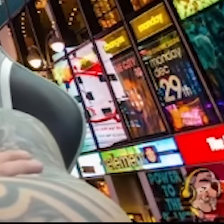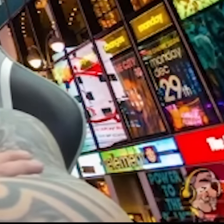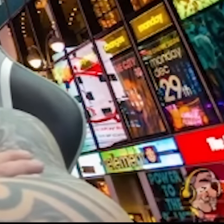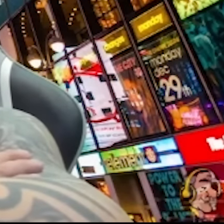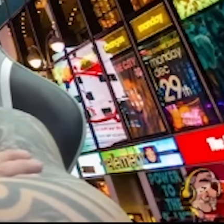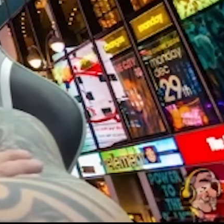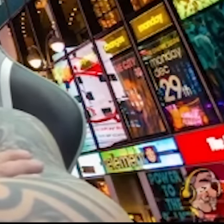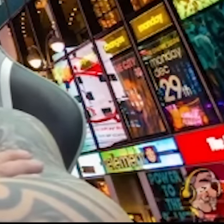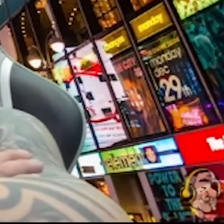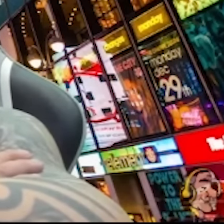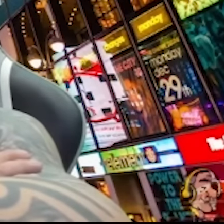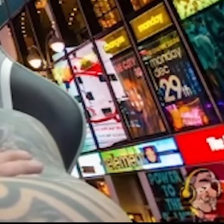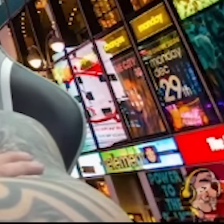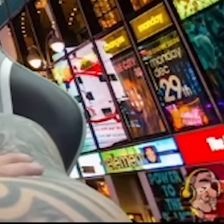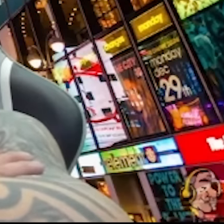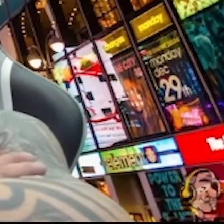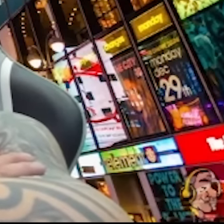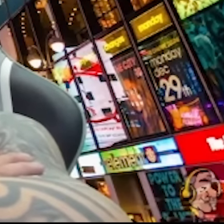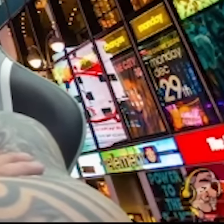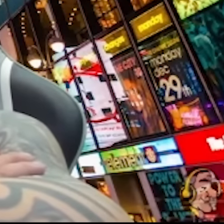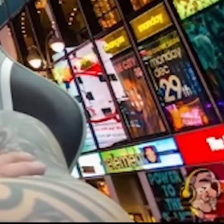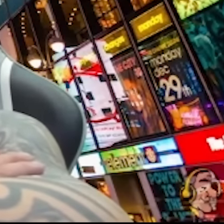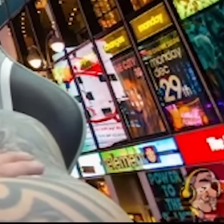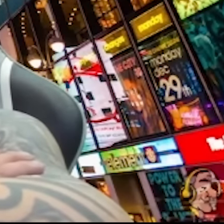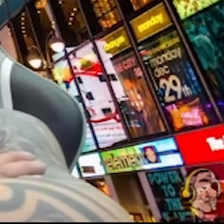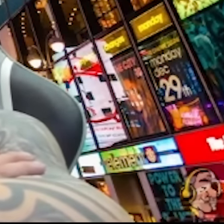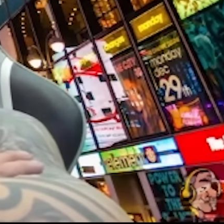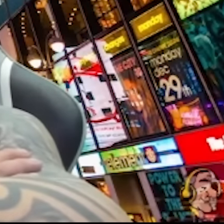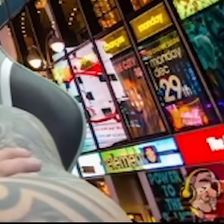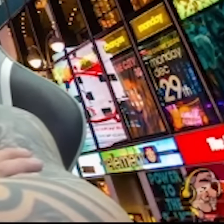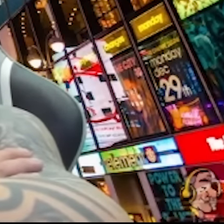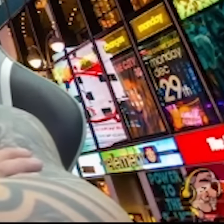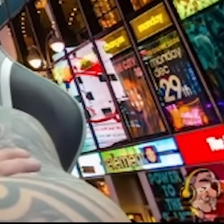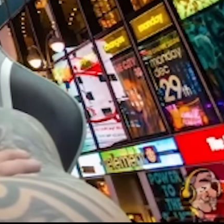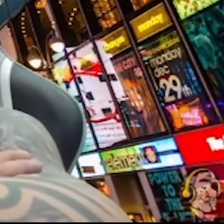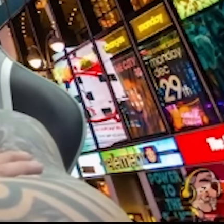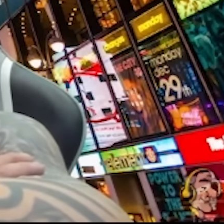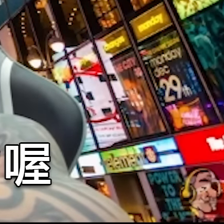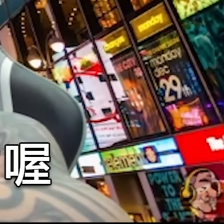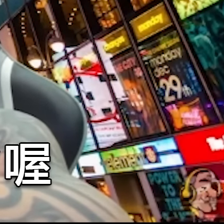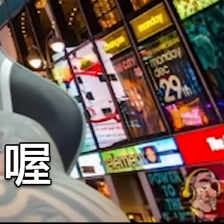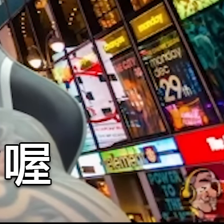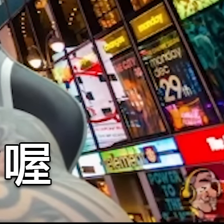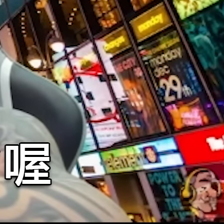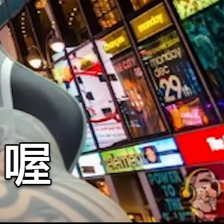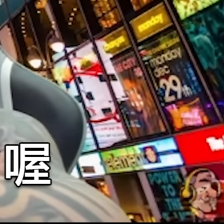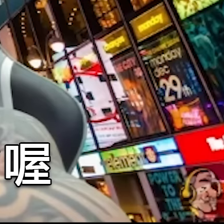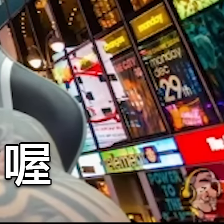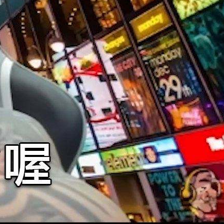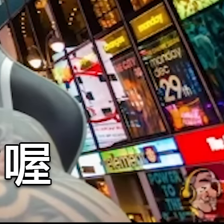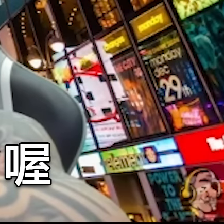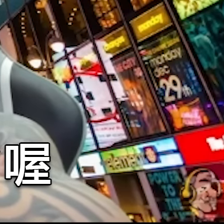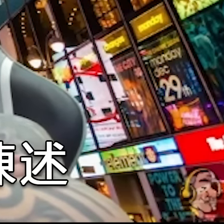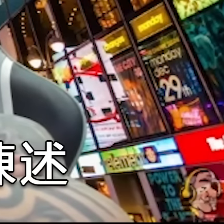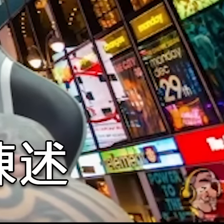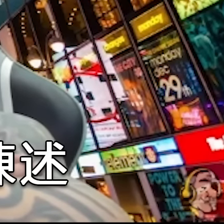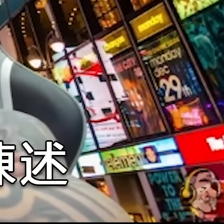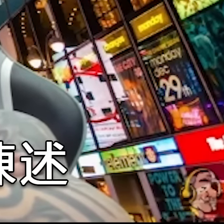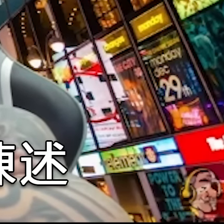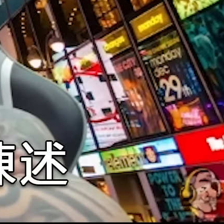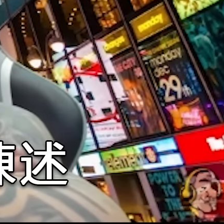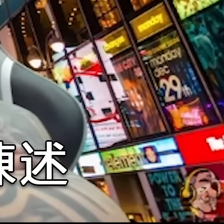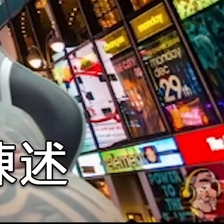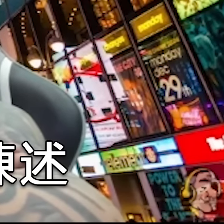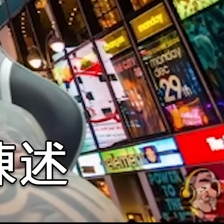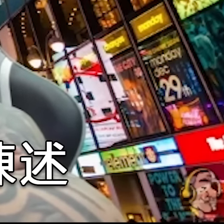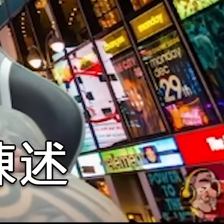但是呢，卓荣泰呢在被议员跟议员吵架、跟立委吵架的时候，都说哦，所以我现在是藐视国会了。所以你